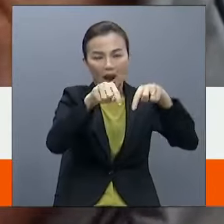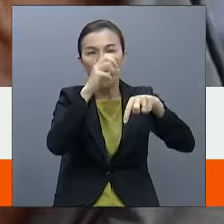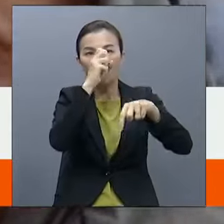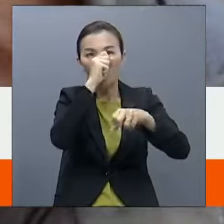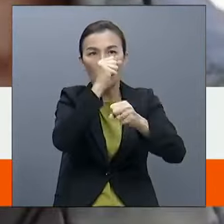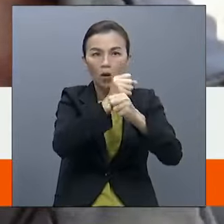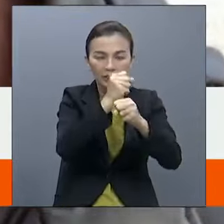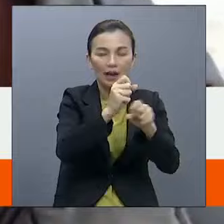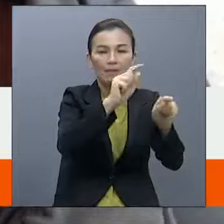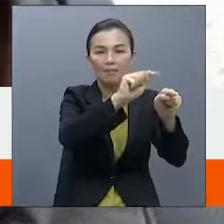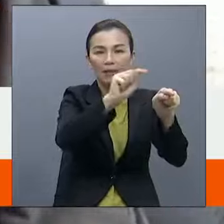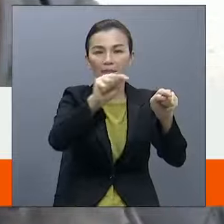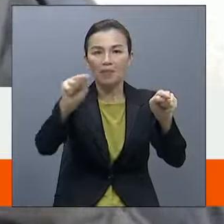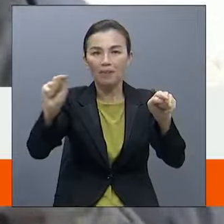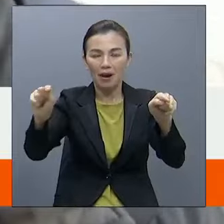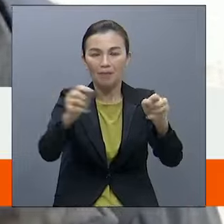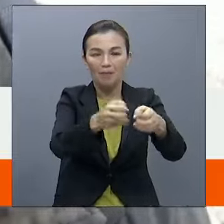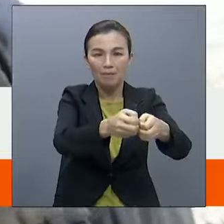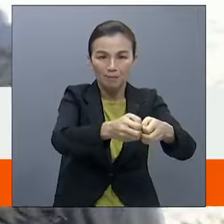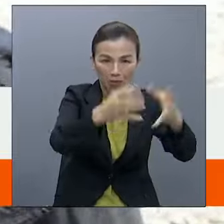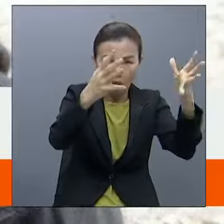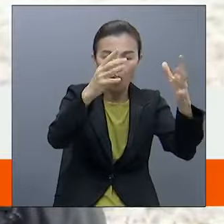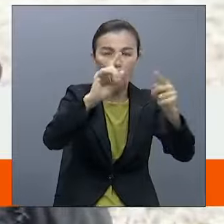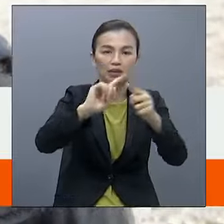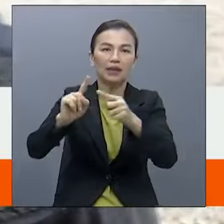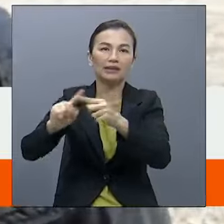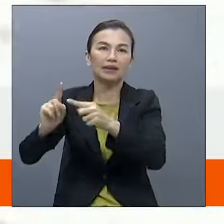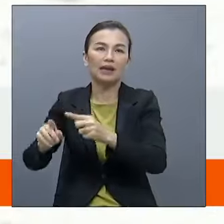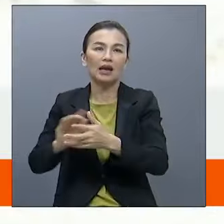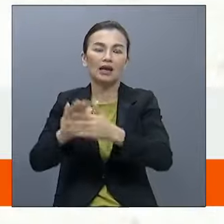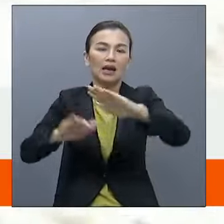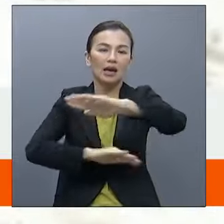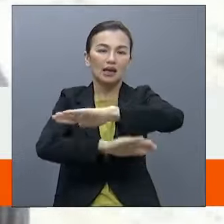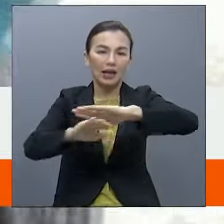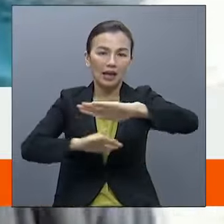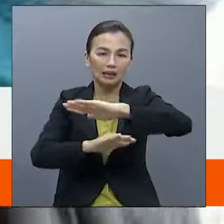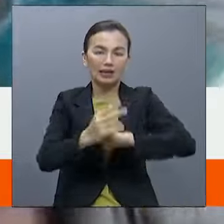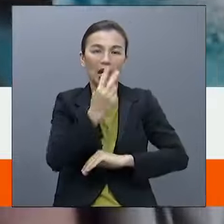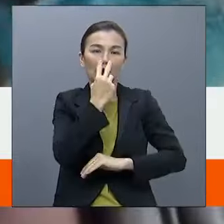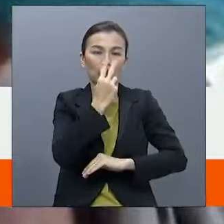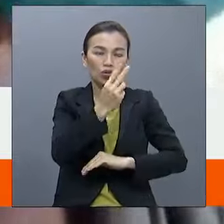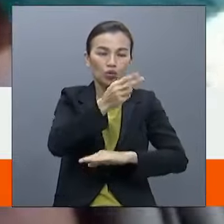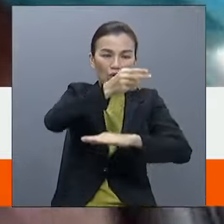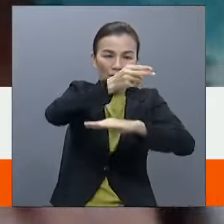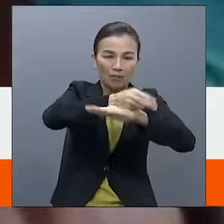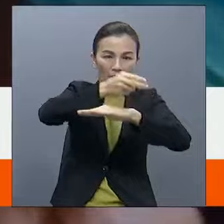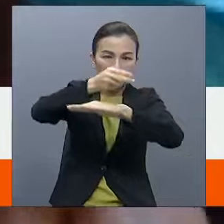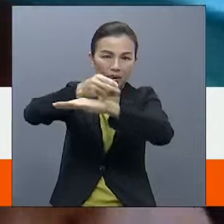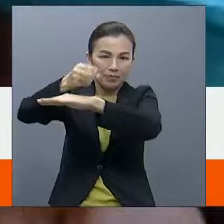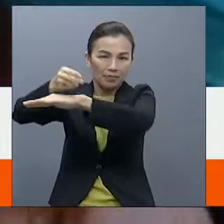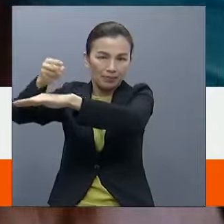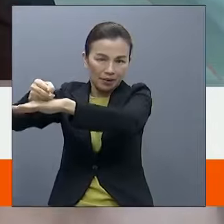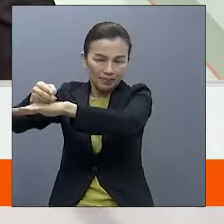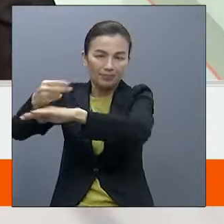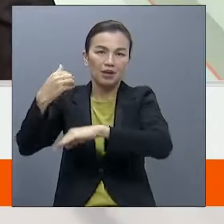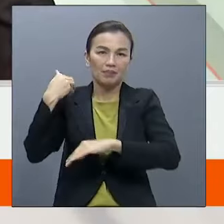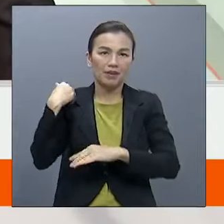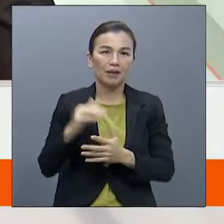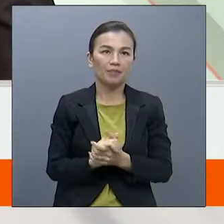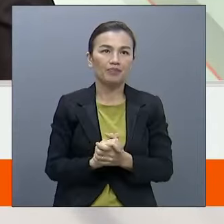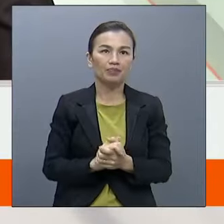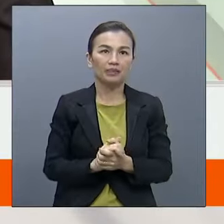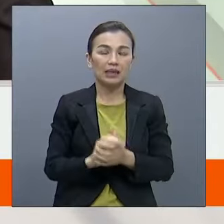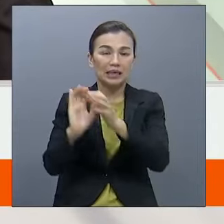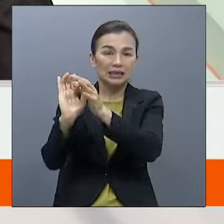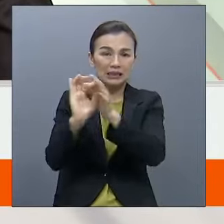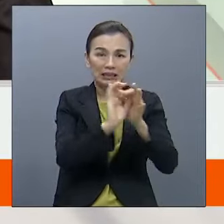ที ่ ตอนนี้กำลังรอเรื่องของหลักฐานพยานหลักฐานอยู่กำลังไล่กล้องวงจรปิดอยู่ครับ ใช่ค่ะอันนี้มันสะท้อนเรื่องของการพูดคุยสันติสุขว่